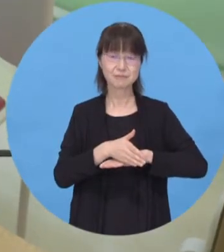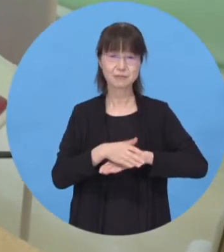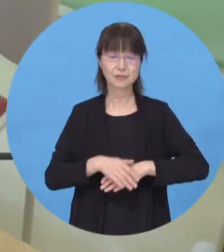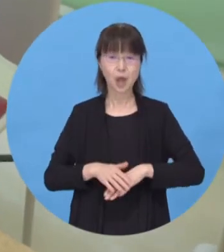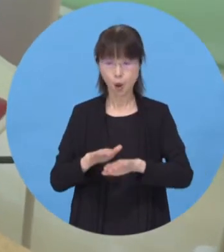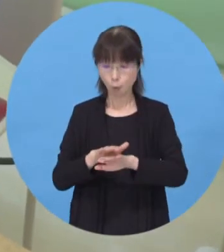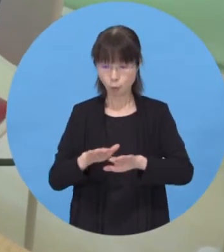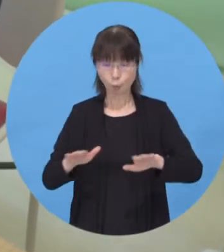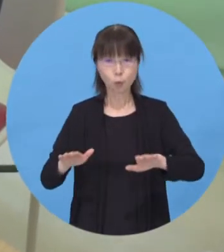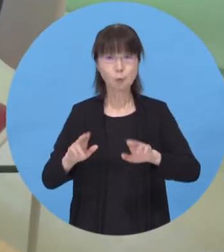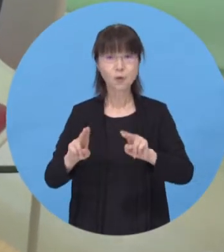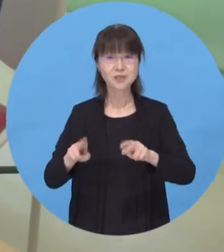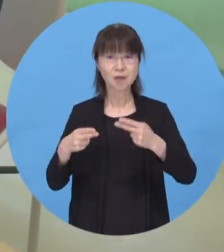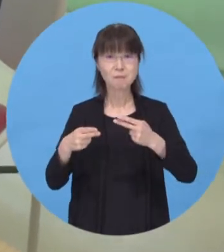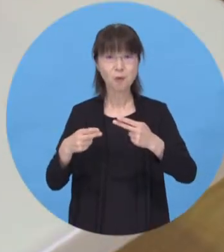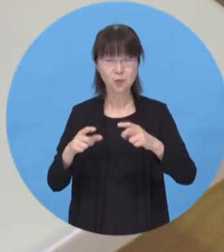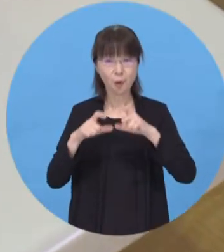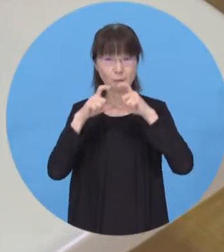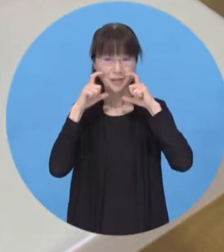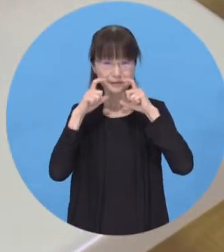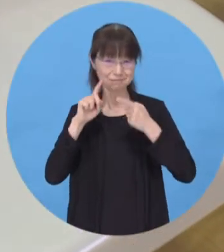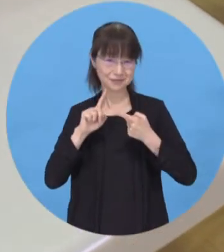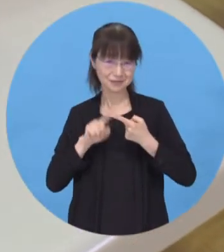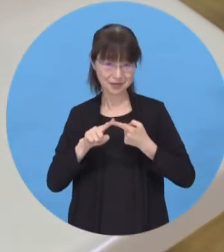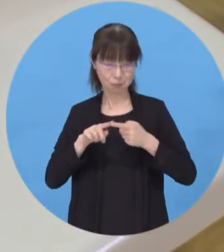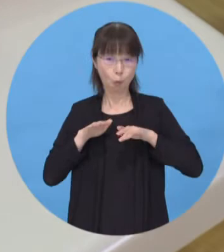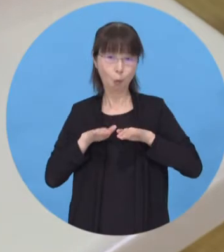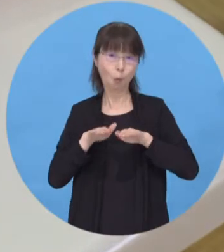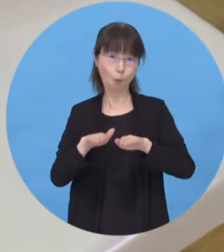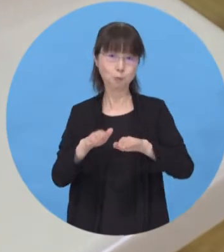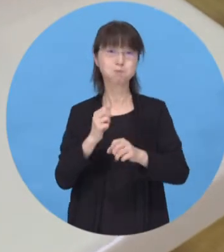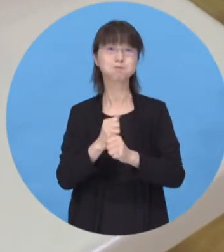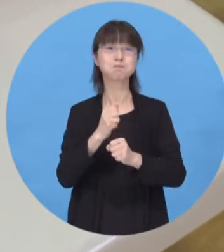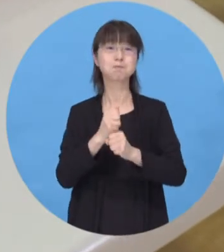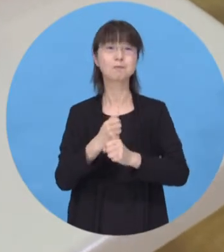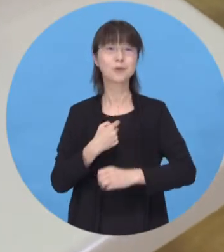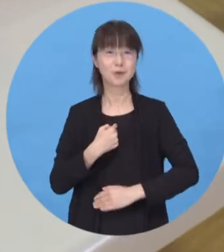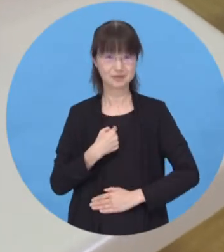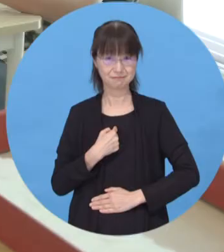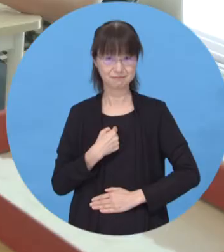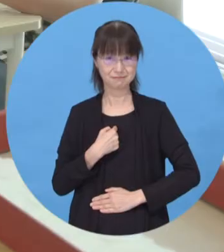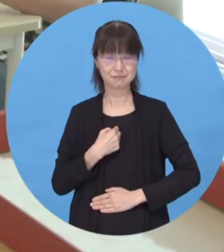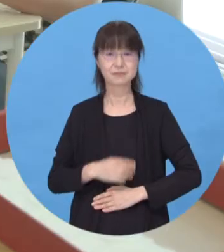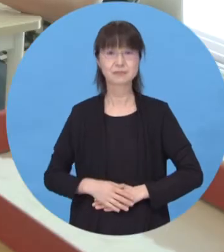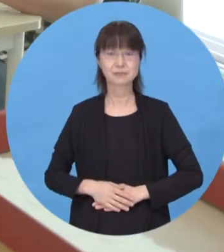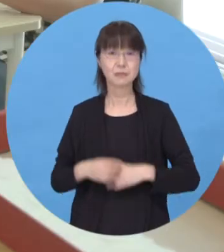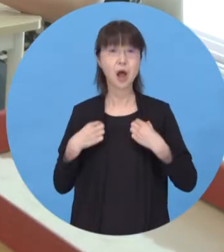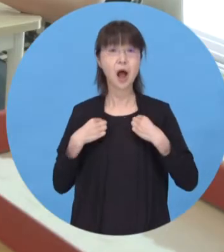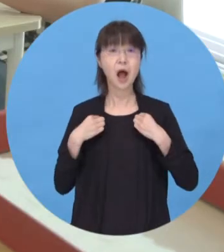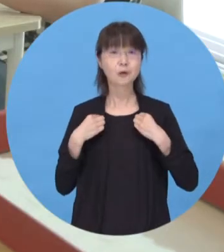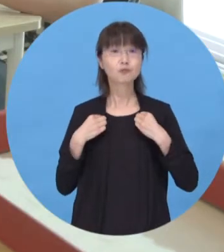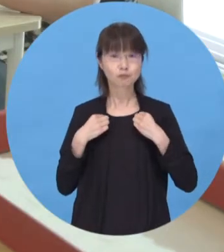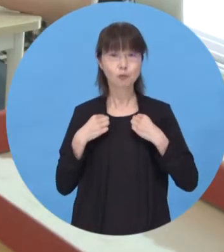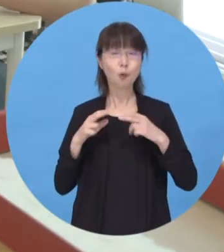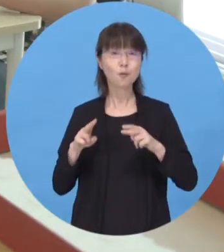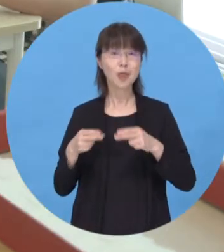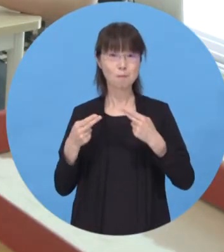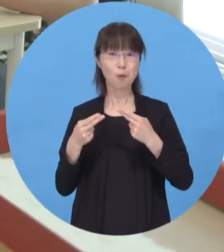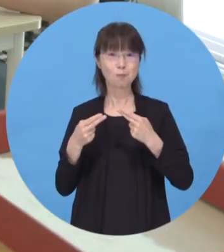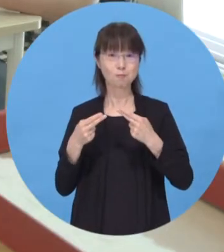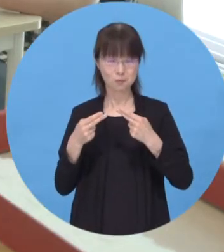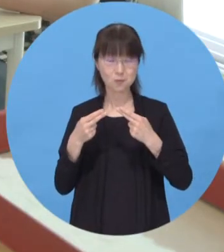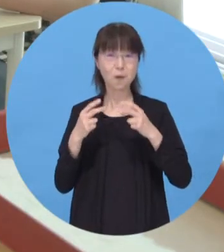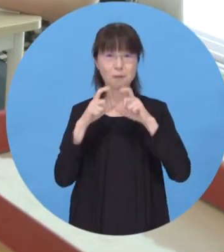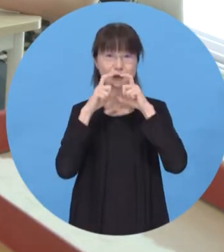児にぴったり合うサイズのマスクを作っています。 布製のマスクなんですね。 はい、洗濯を